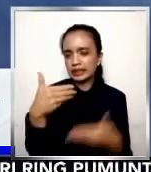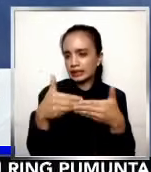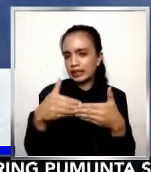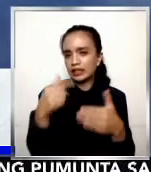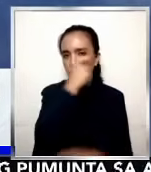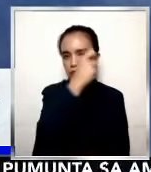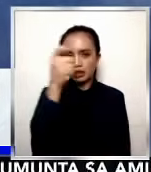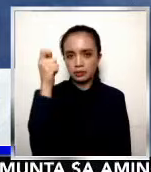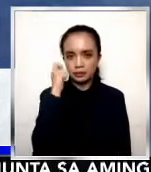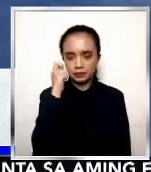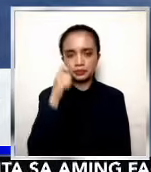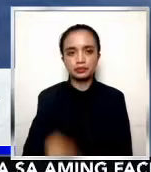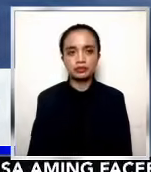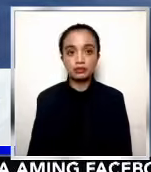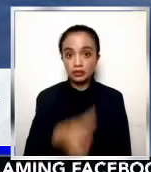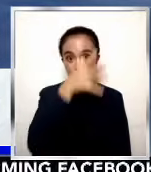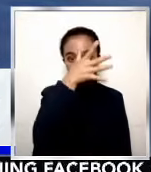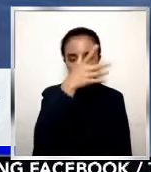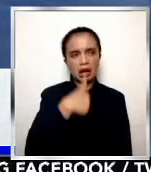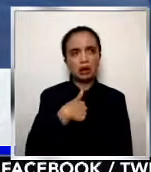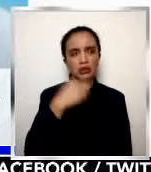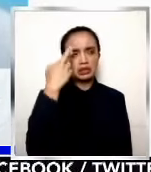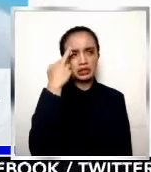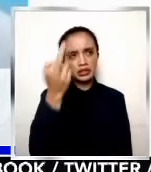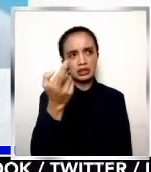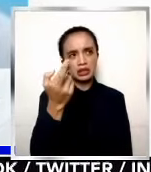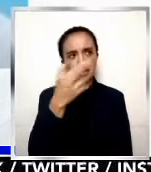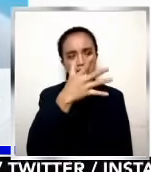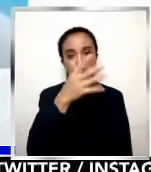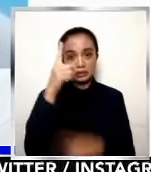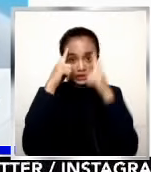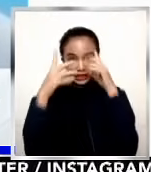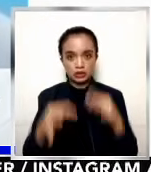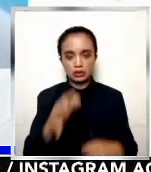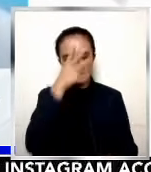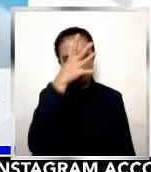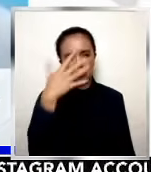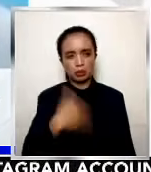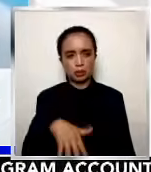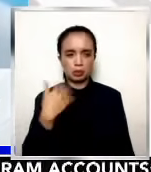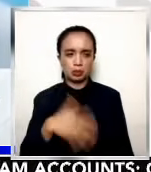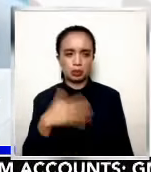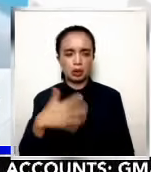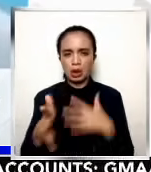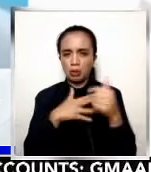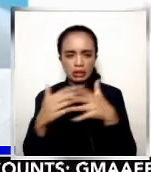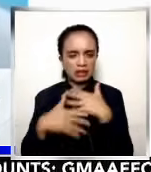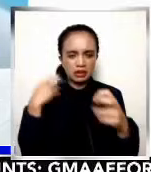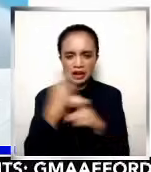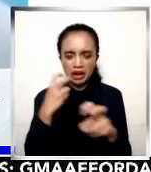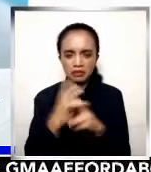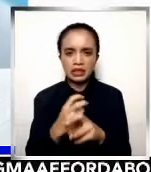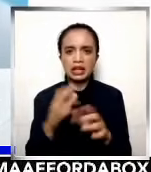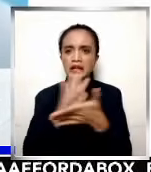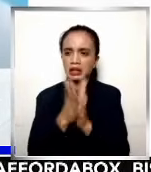na it's all worth it pala. Kahit ganun po kahirap. Naging tama po lahat kahit sa pakiramdam po